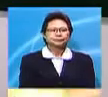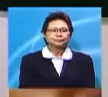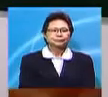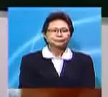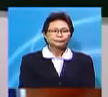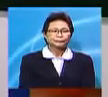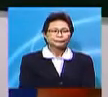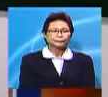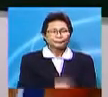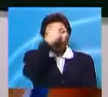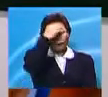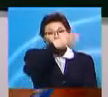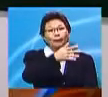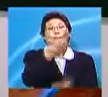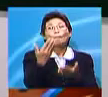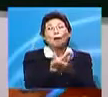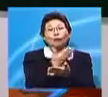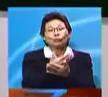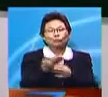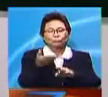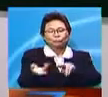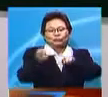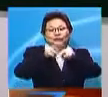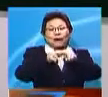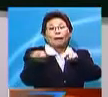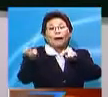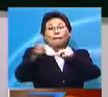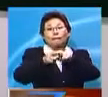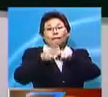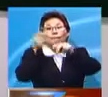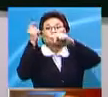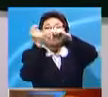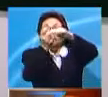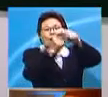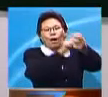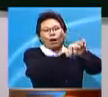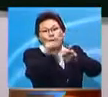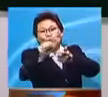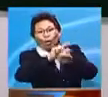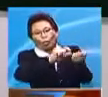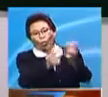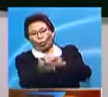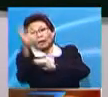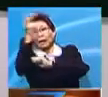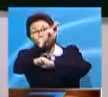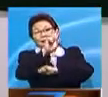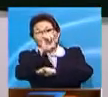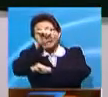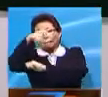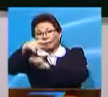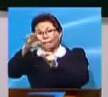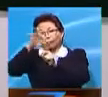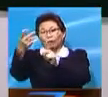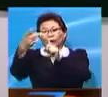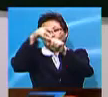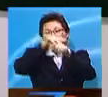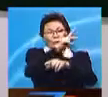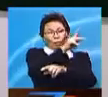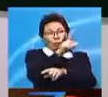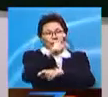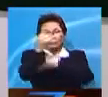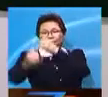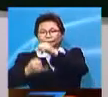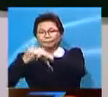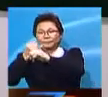sprm maklumat berkaitan penambahan densiti pembinaan yang diluluskan oleh kerajaan dap Pulau Pinang kepada Kuala Lumpur